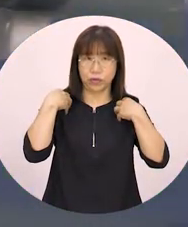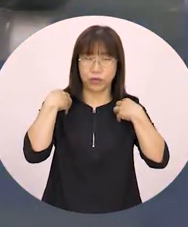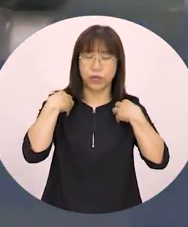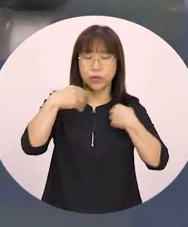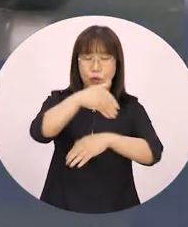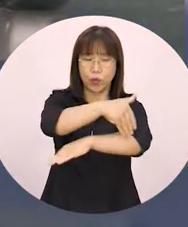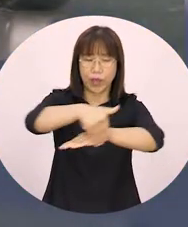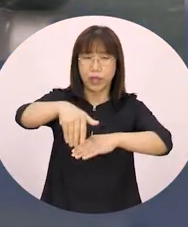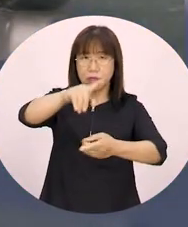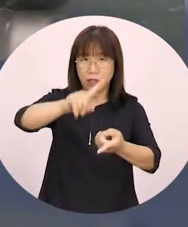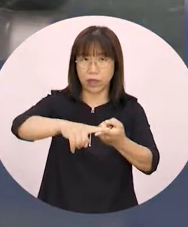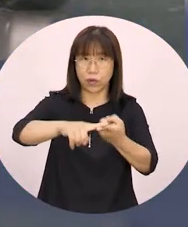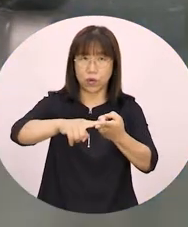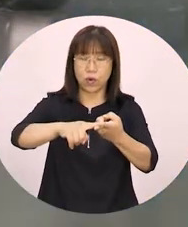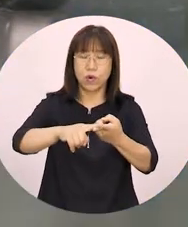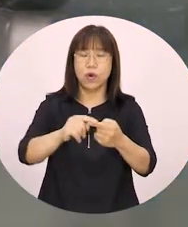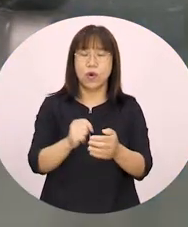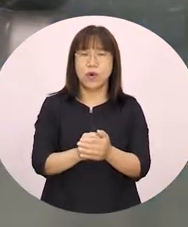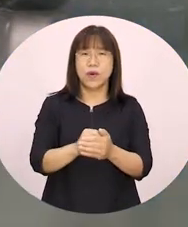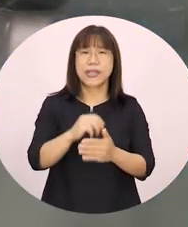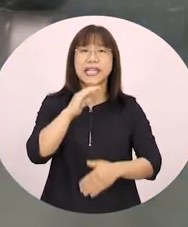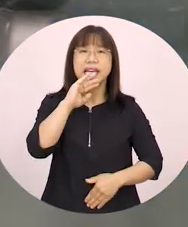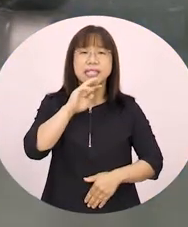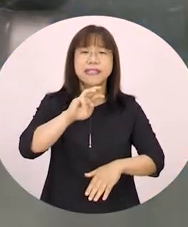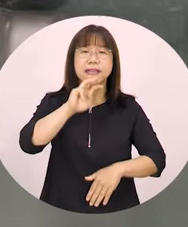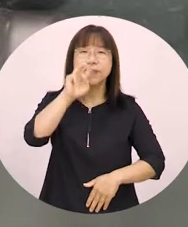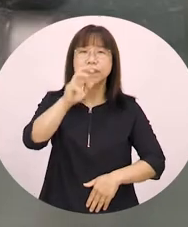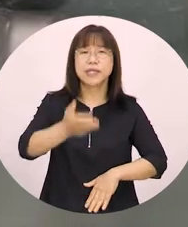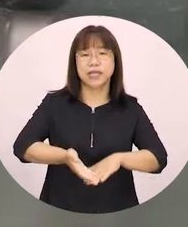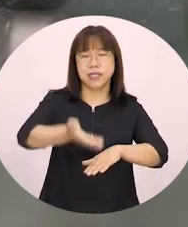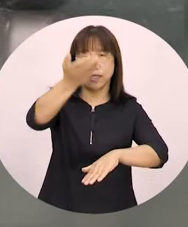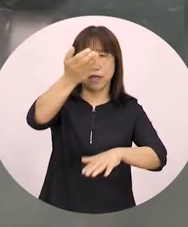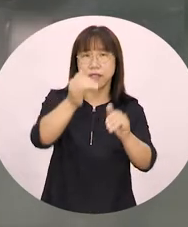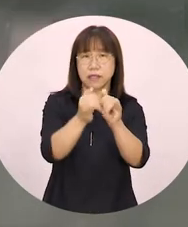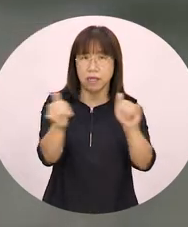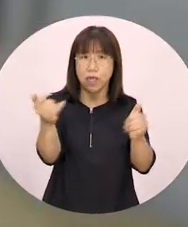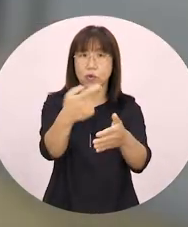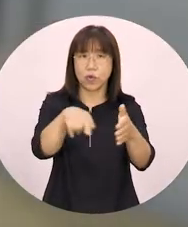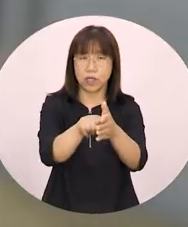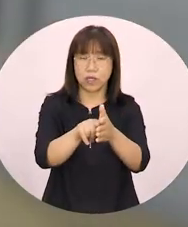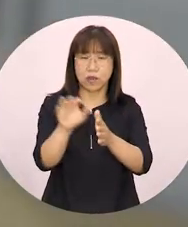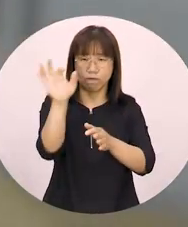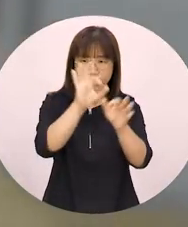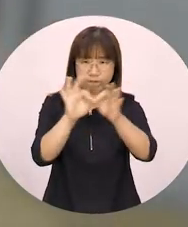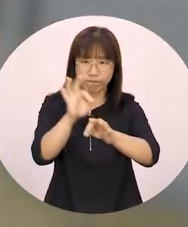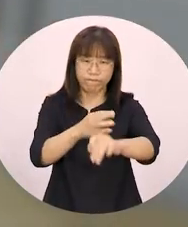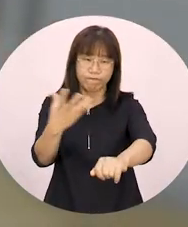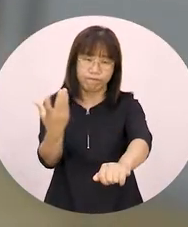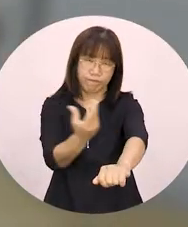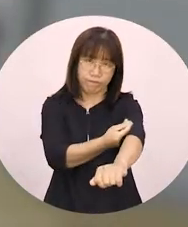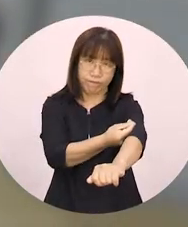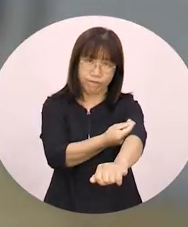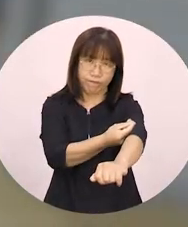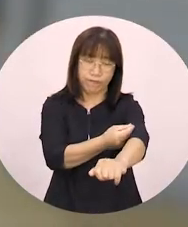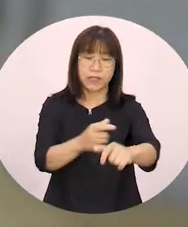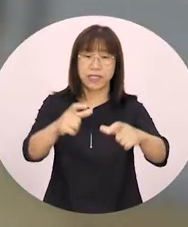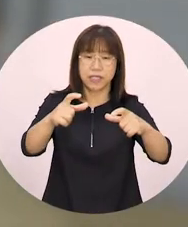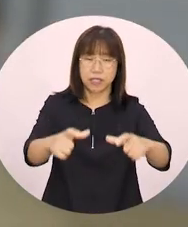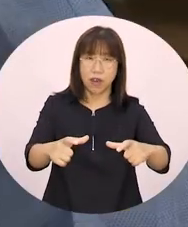따른 조치로 군은 긴급 방역이 필요한 만 30세 이상 백신 미접종자를 적극 발굴해 접종을